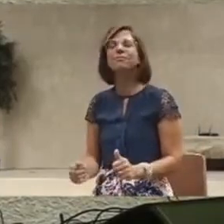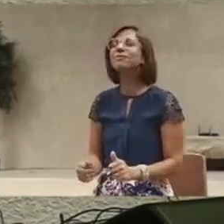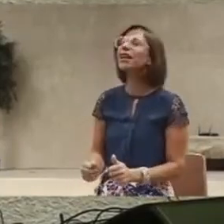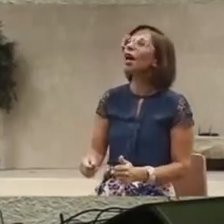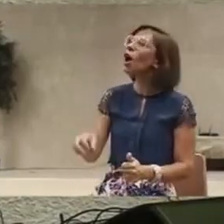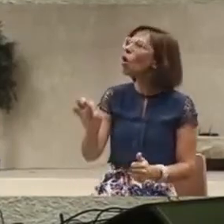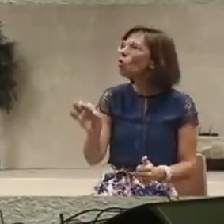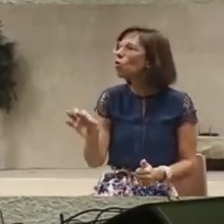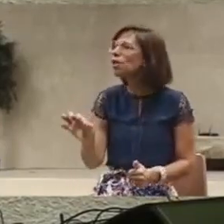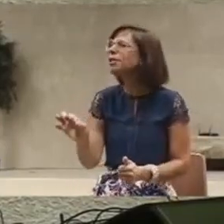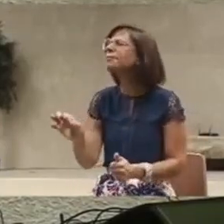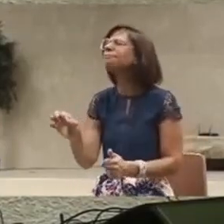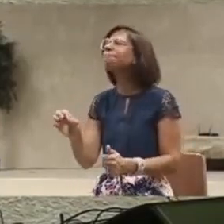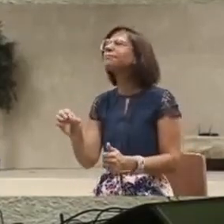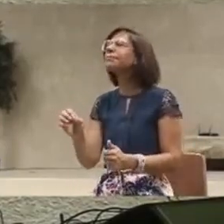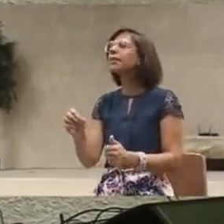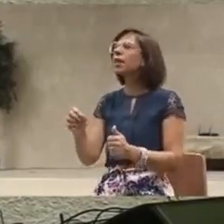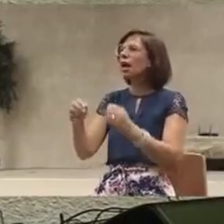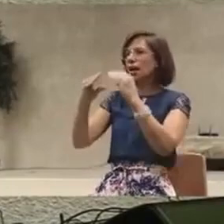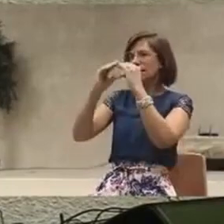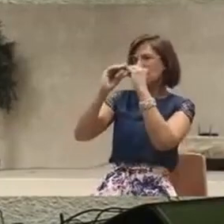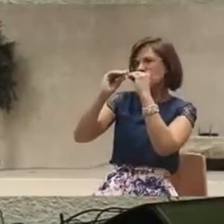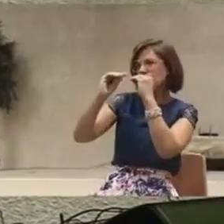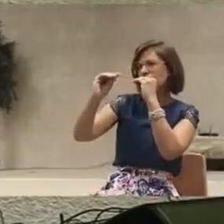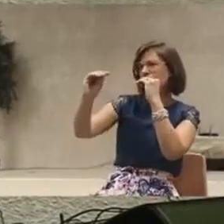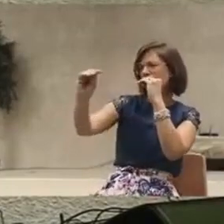pense. Alléluia.